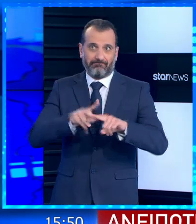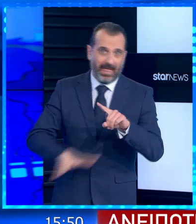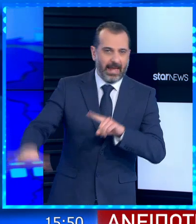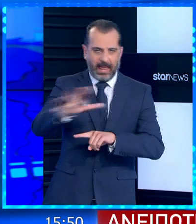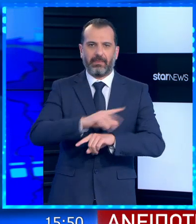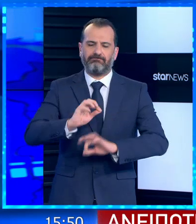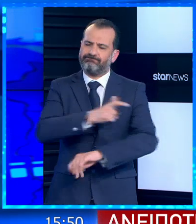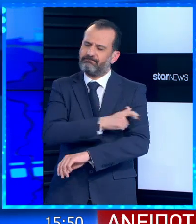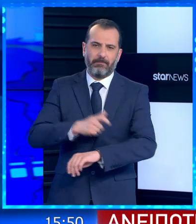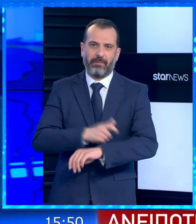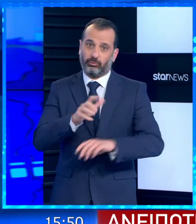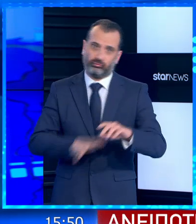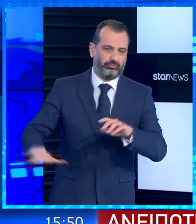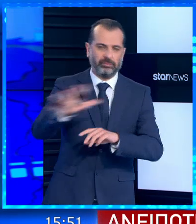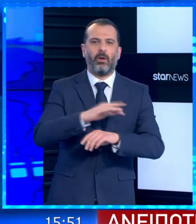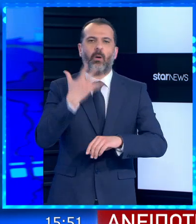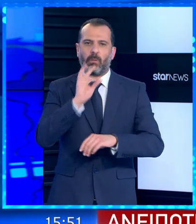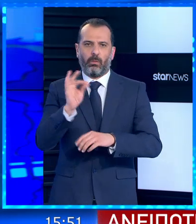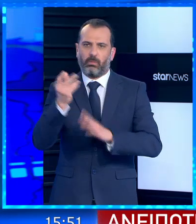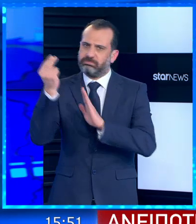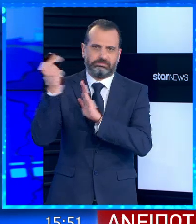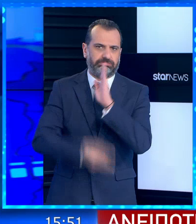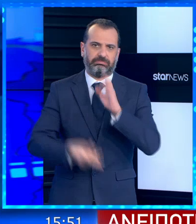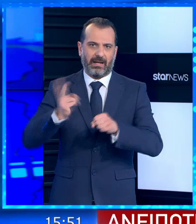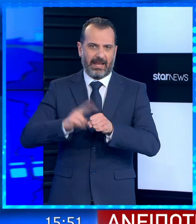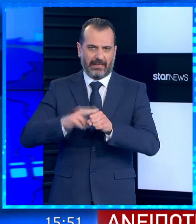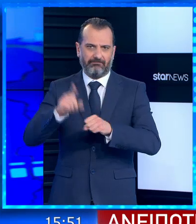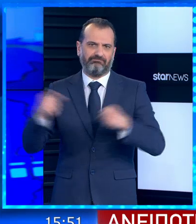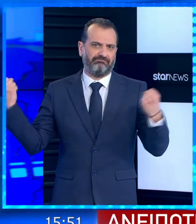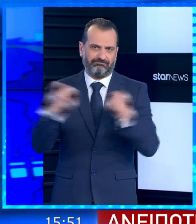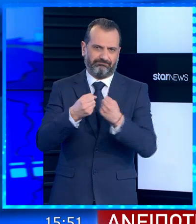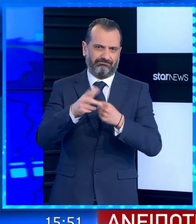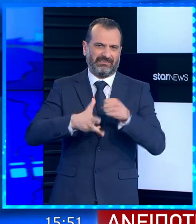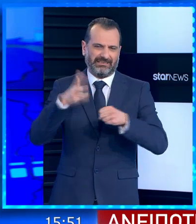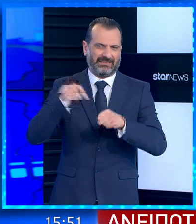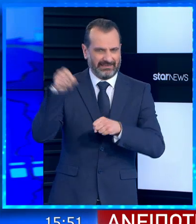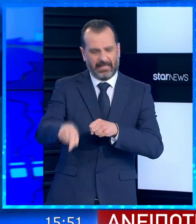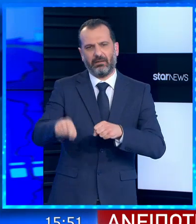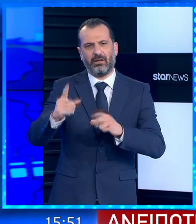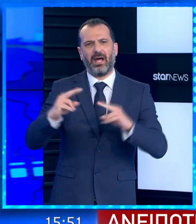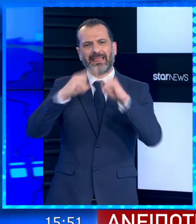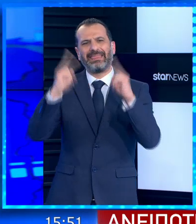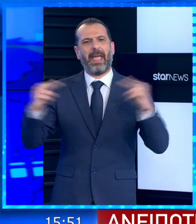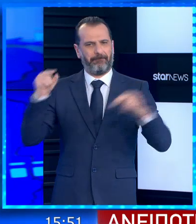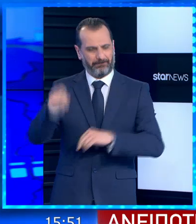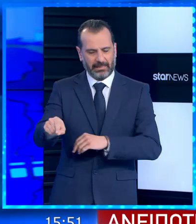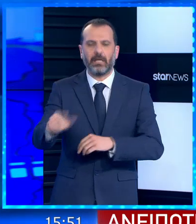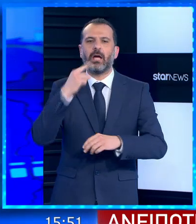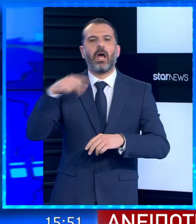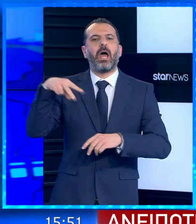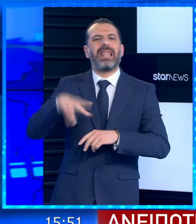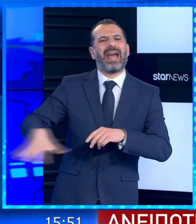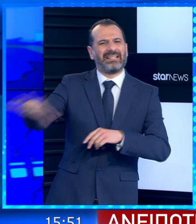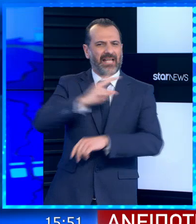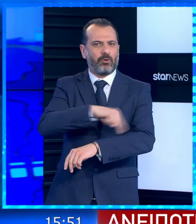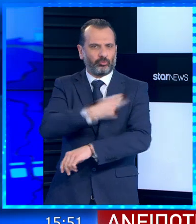οποία θρηνεί για τις ζωές που χάθηκαν στη μοιραία σύγκρουση στα Τέμπη. Στα νοσοκομεία της Λάρισας εκτυλίσσονται σκηνές από αρχαία τραγωδία, με τους συγγενείς των